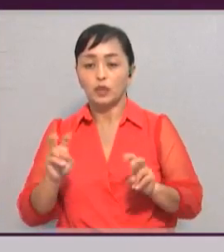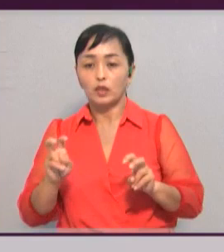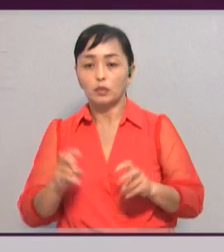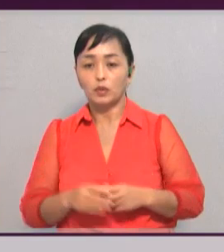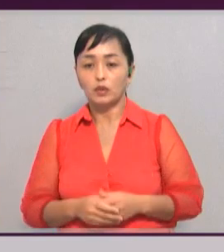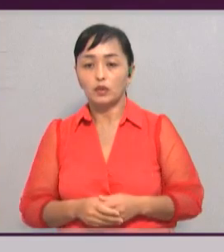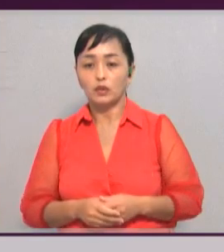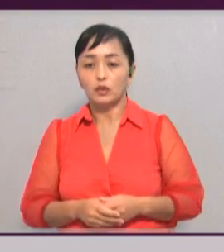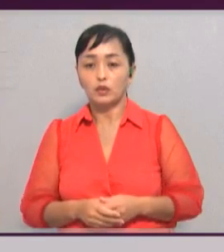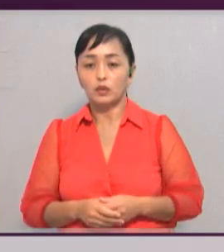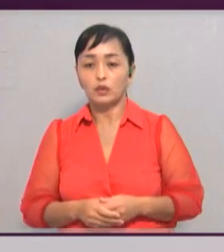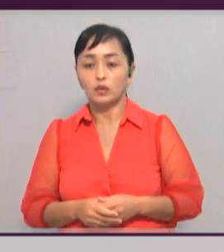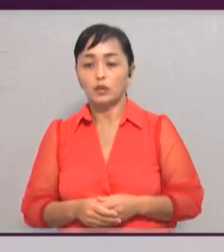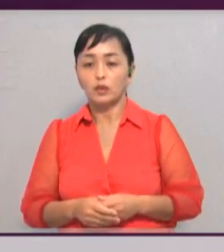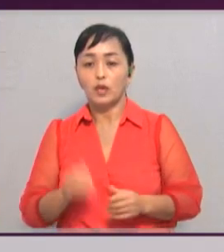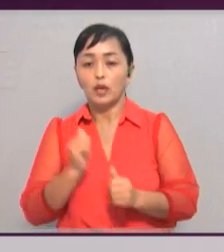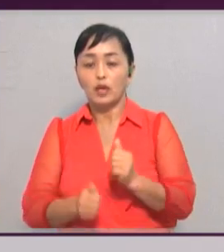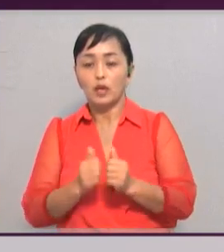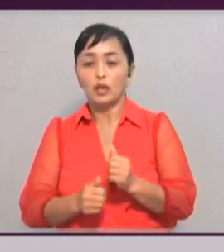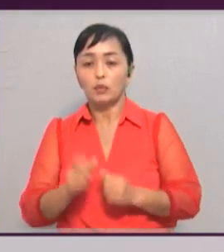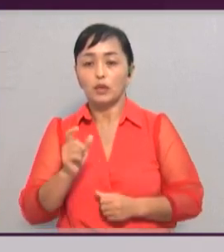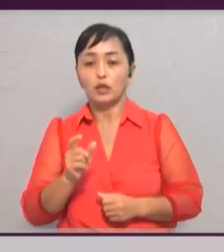адам концепциясы арқылы әрбір